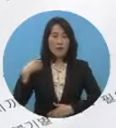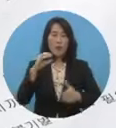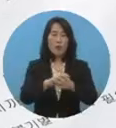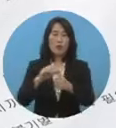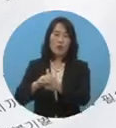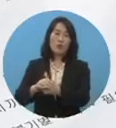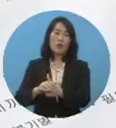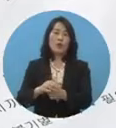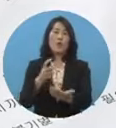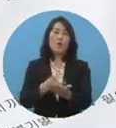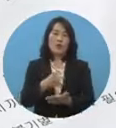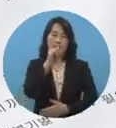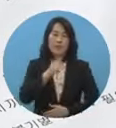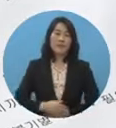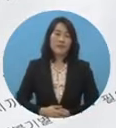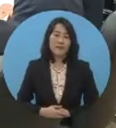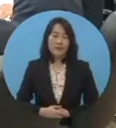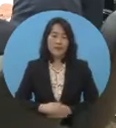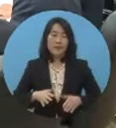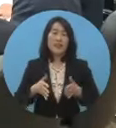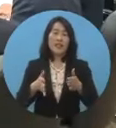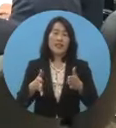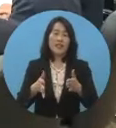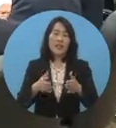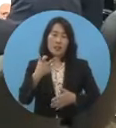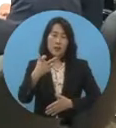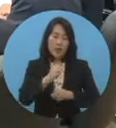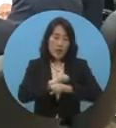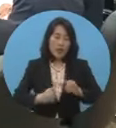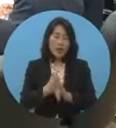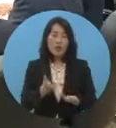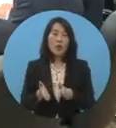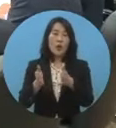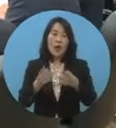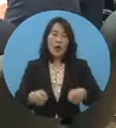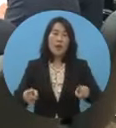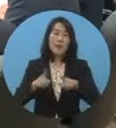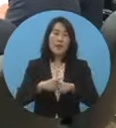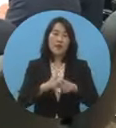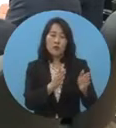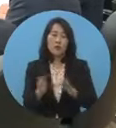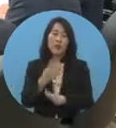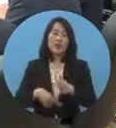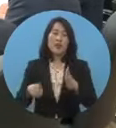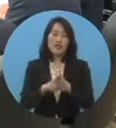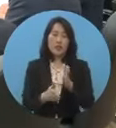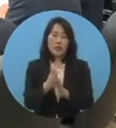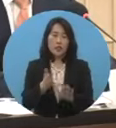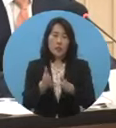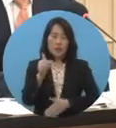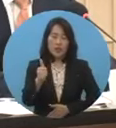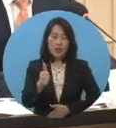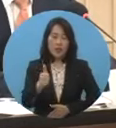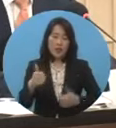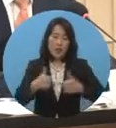공동도급 을 적용토록 하고 있습니다 전라남도는 또 17개 광역시 도와 공동으로 대응하기 위해 시 도지사